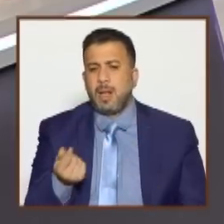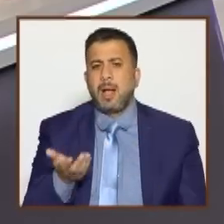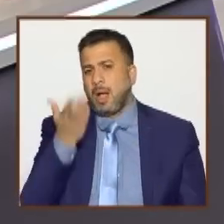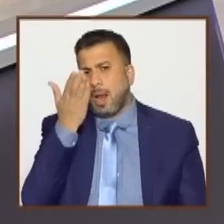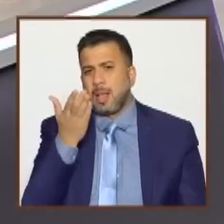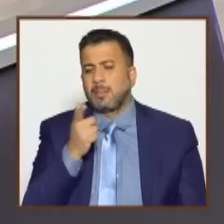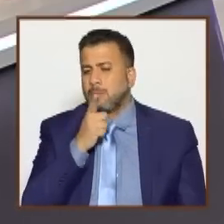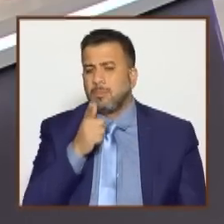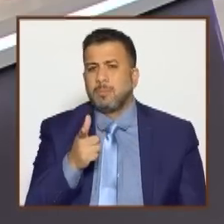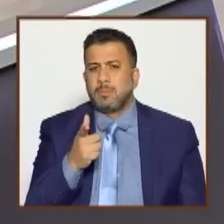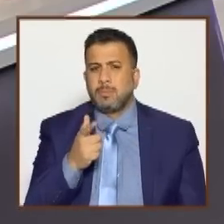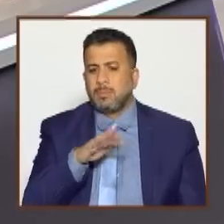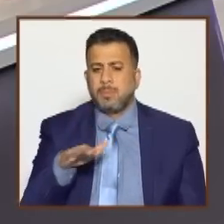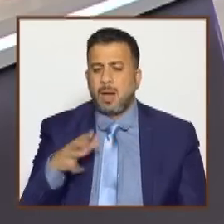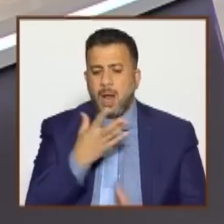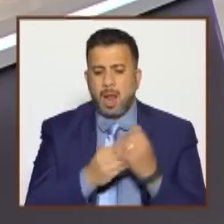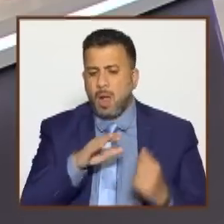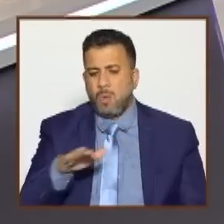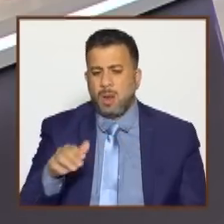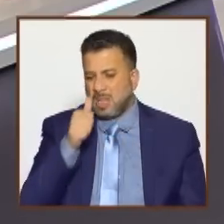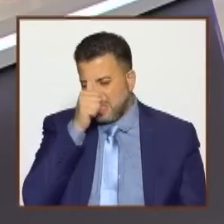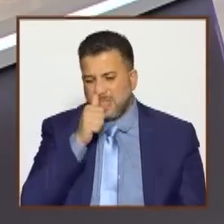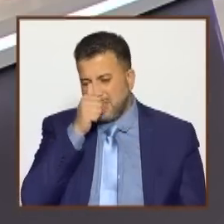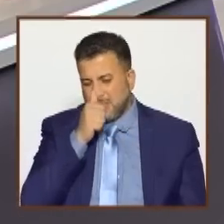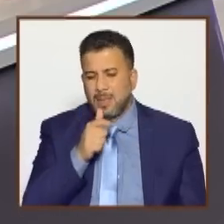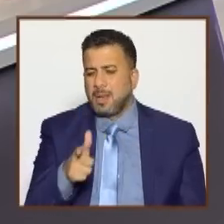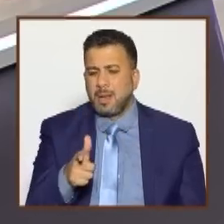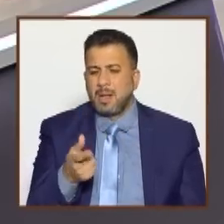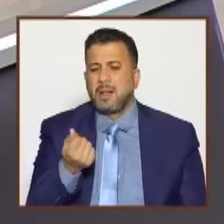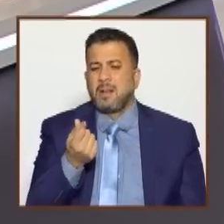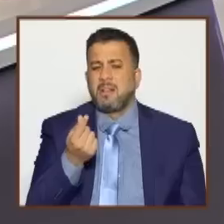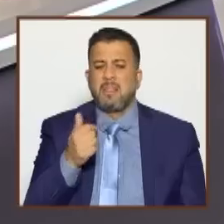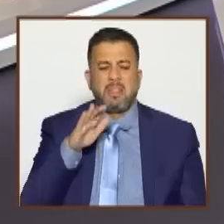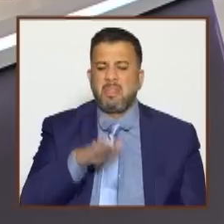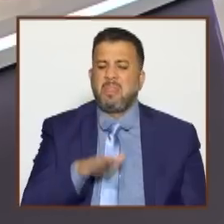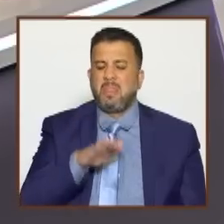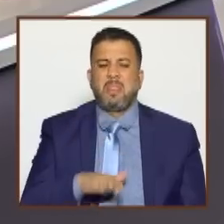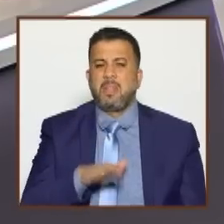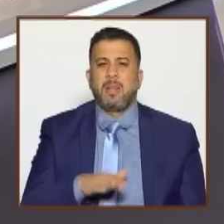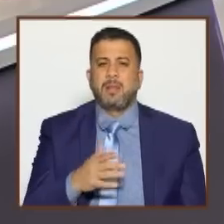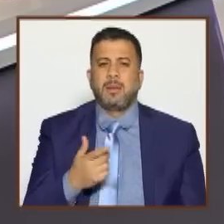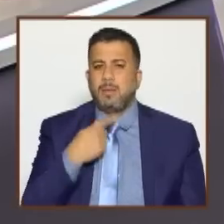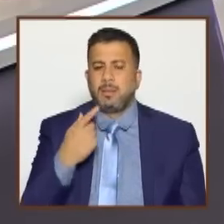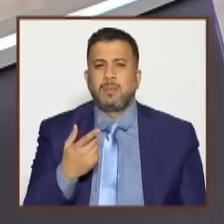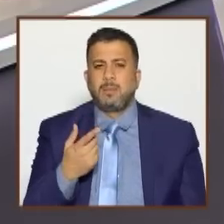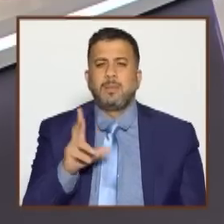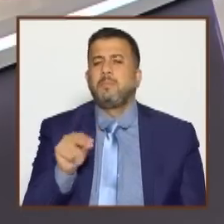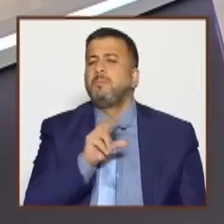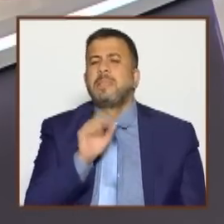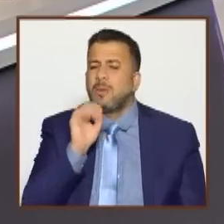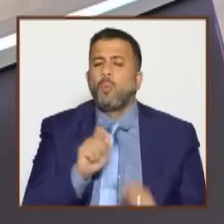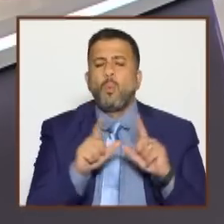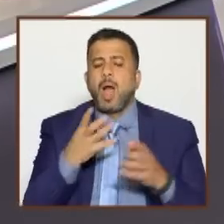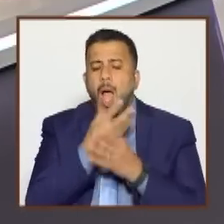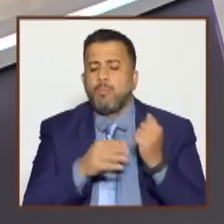ممكن يزعلوا أو يتضايقوا فبيحكوا لهم إنه سعرها منخفض وبهالشكل يعني. يعني مثل إيش يا أختي؟